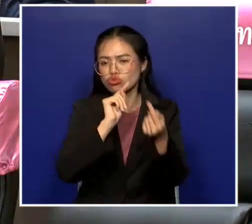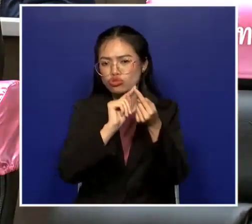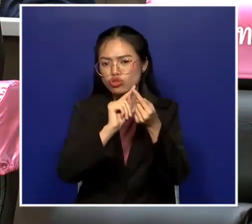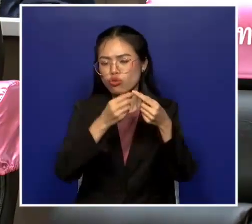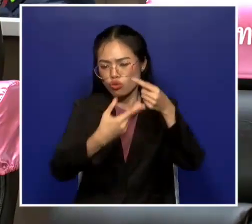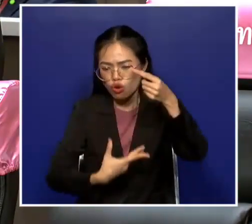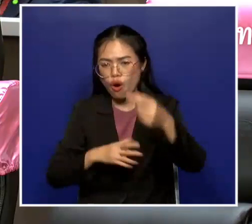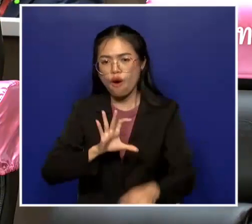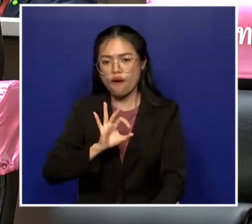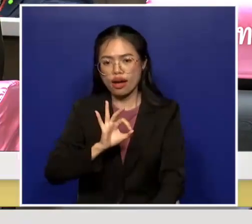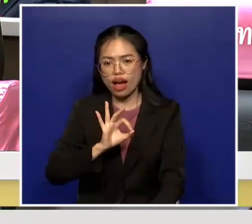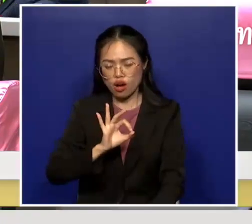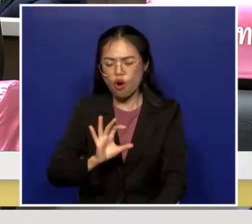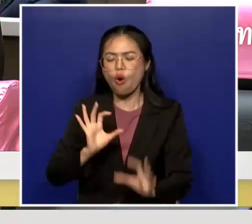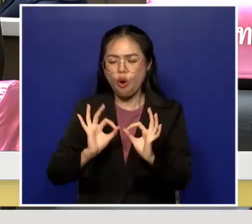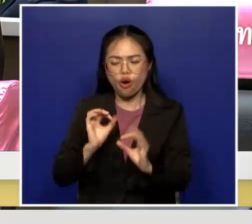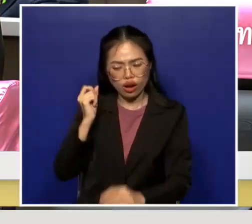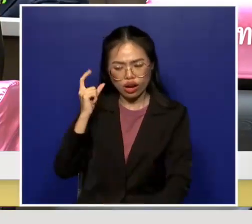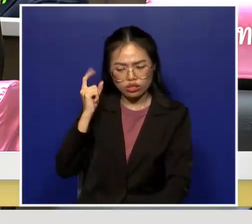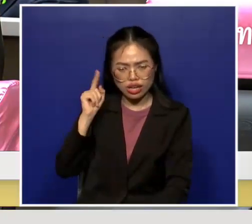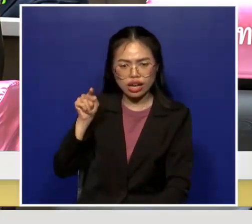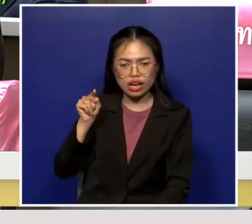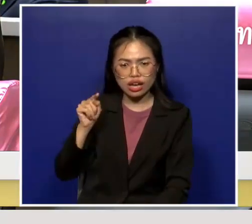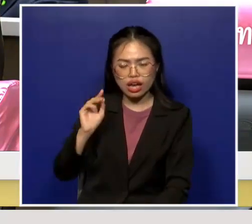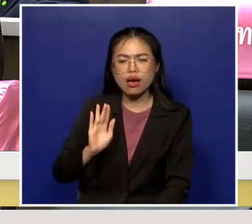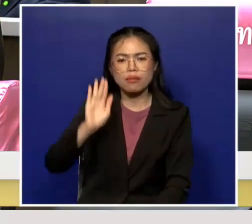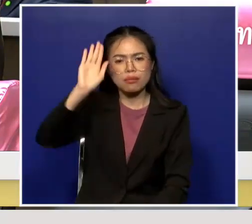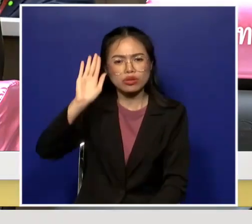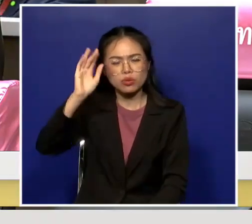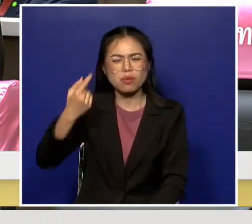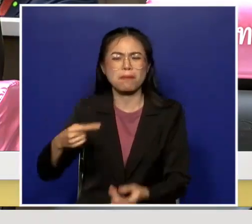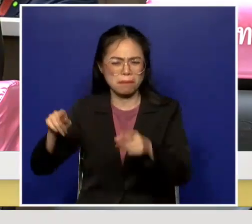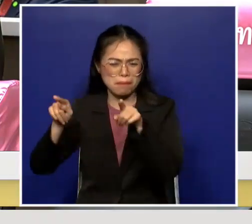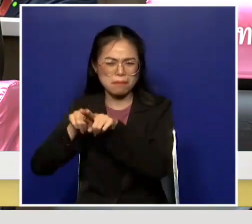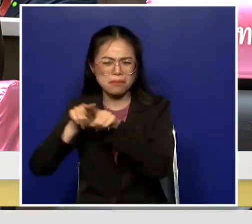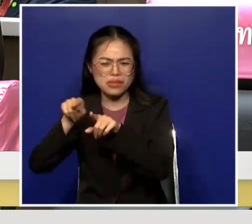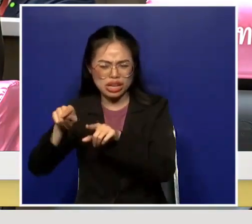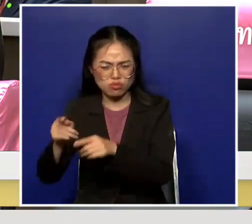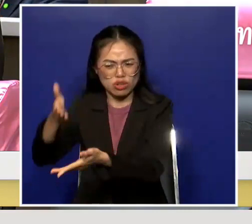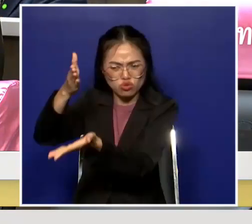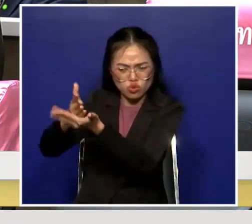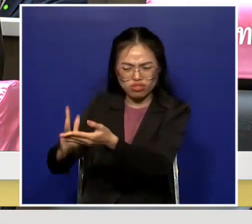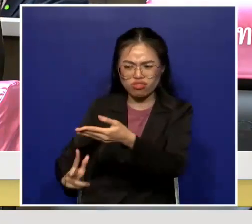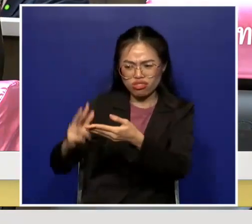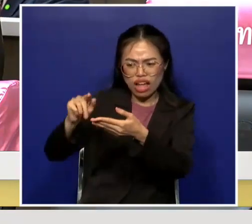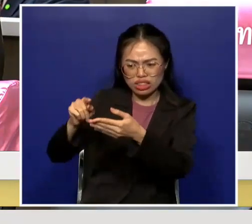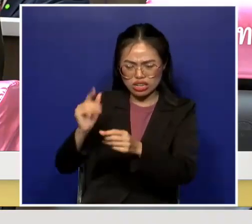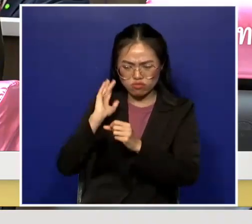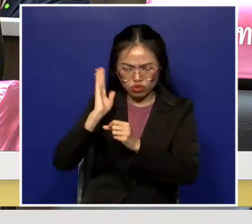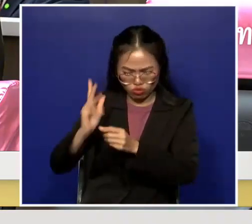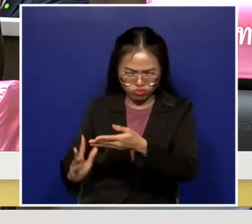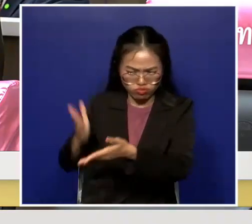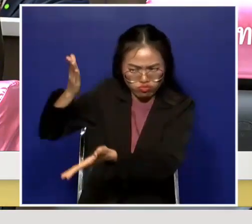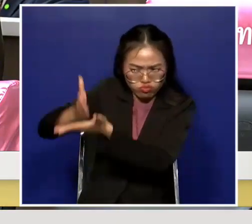ายกมือประท้วงท่านประธานก็ต้องให้แต่ประท้วงในลักษณะเช่นนี้มันเขาเรียกว่าเบรกเกมเสิร์ฟแบบไม่มีเหตุผลคือถ้าเกิดท่านเ